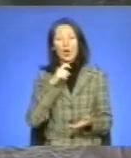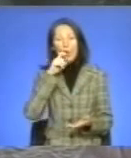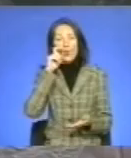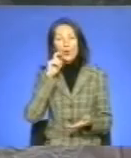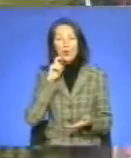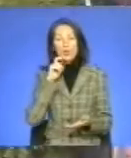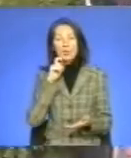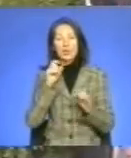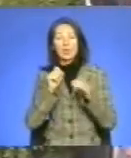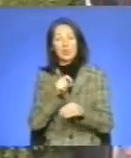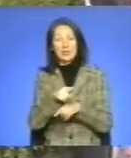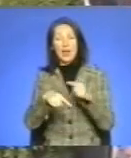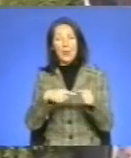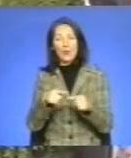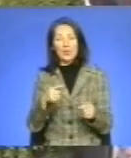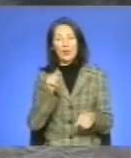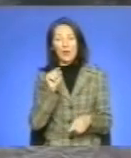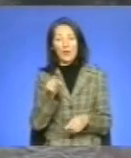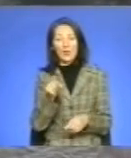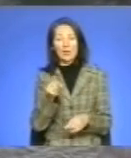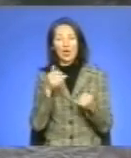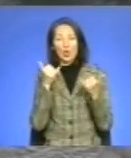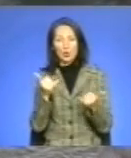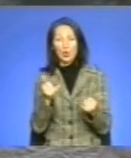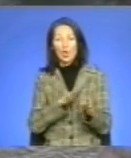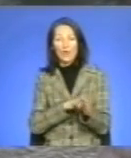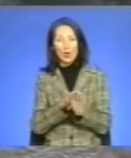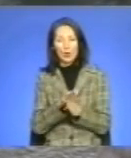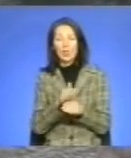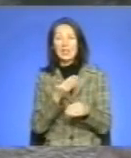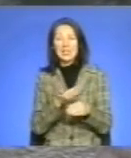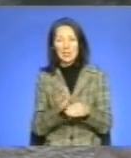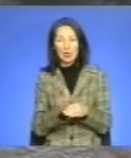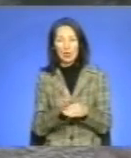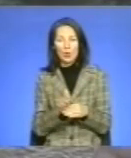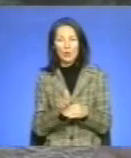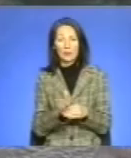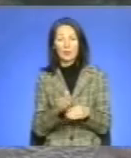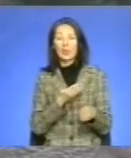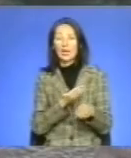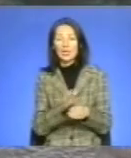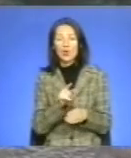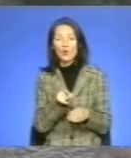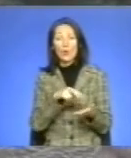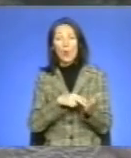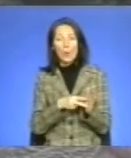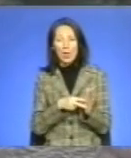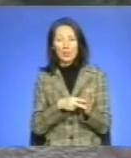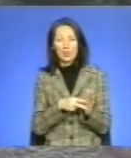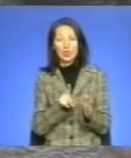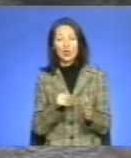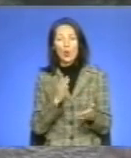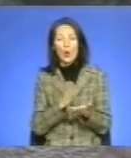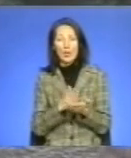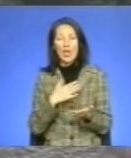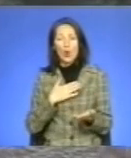українських заповітів. Але він сьогодні виконаний частково. Частково в тому плані, що є у